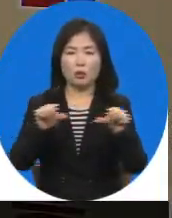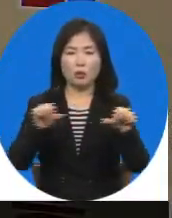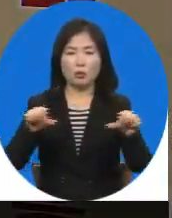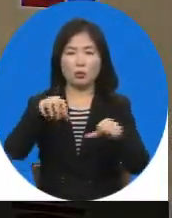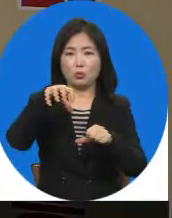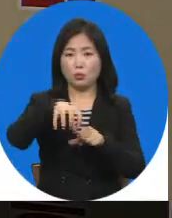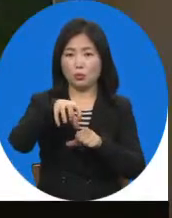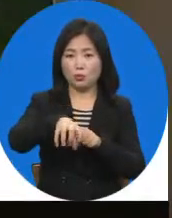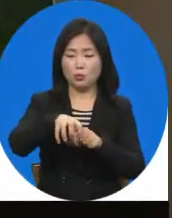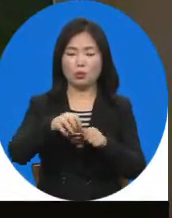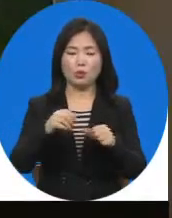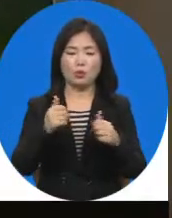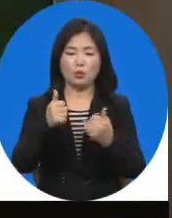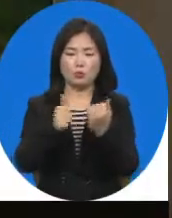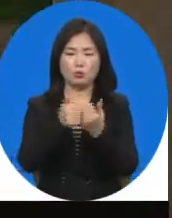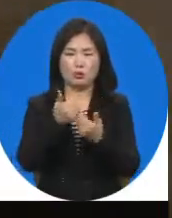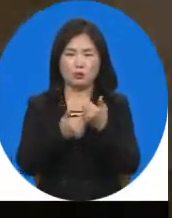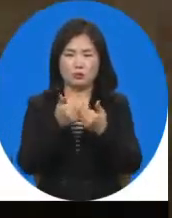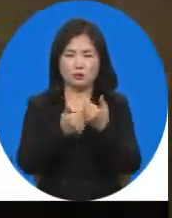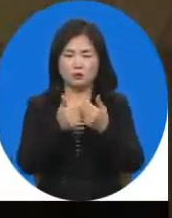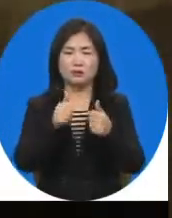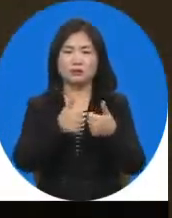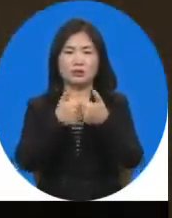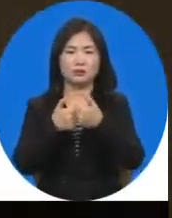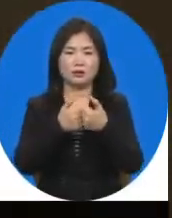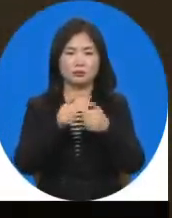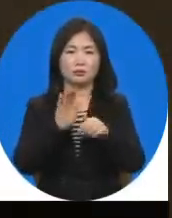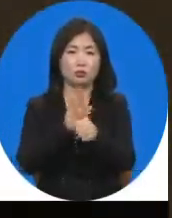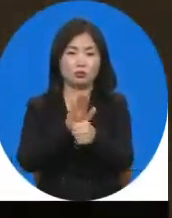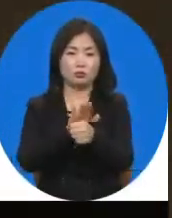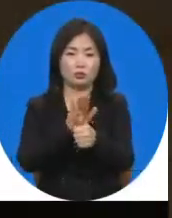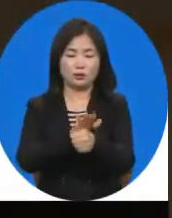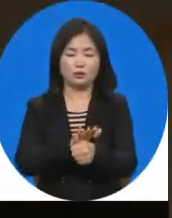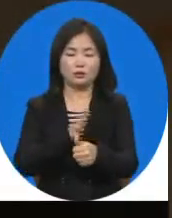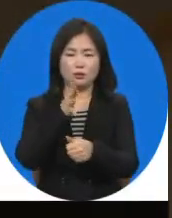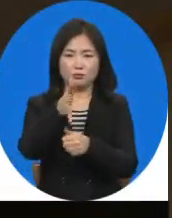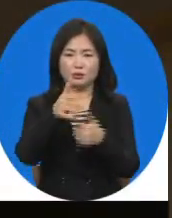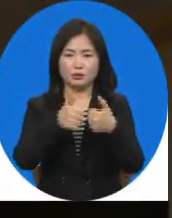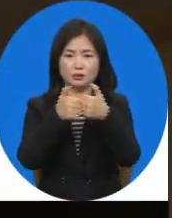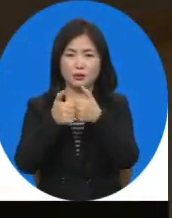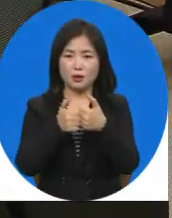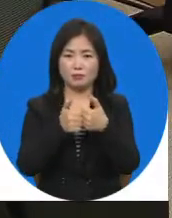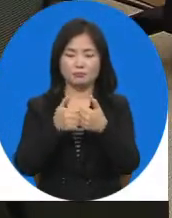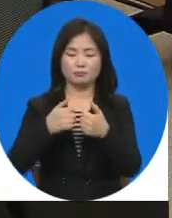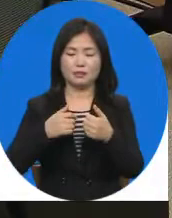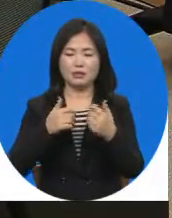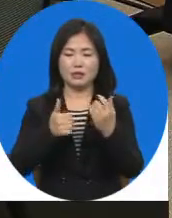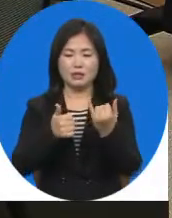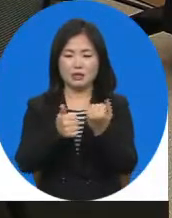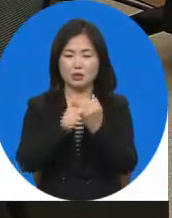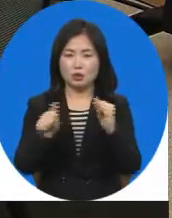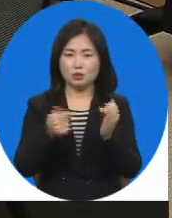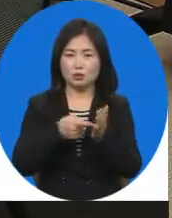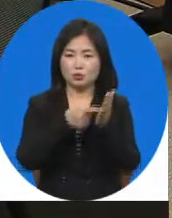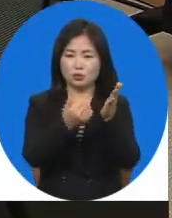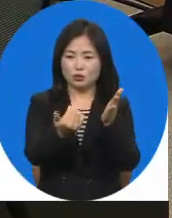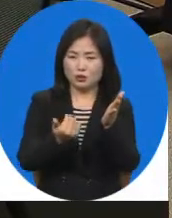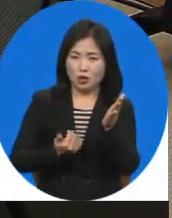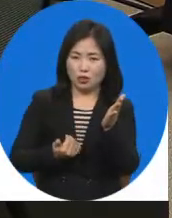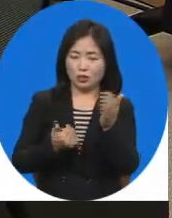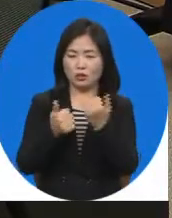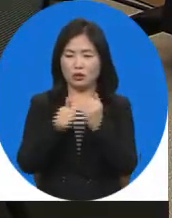상담실에서 부부 갈등 해소를 위한 상담을 실시합니다 전문 상담위원 2 이혼 접수 단계 이전에